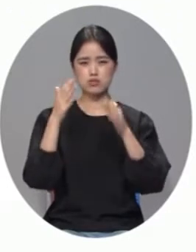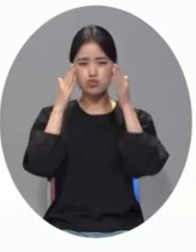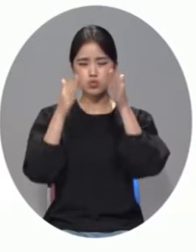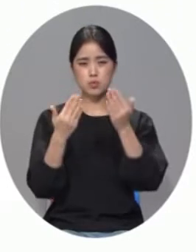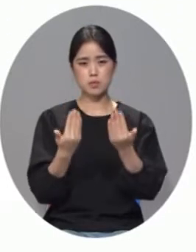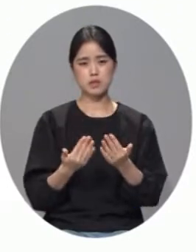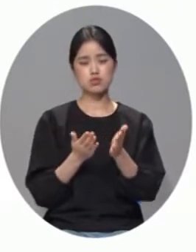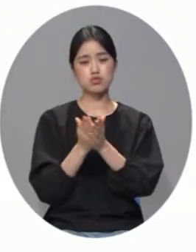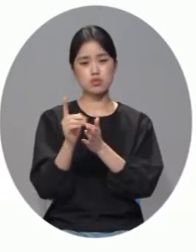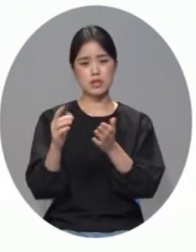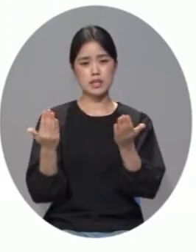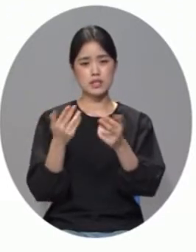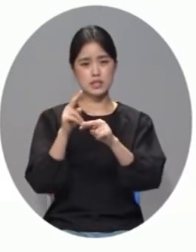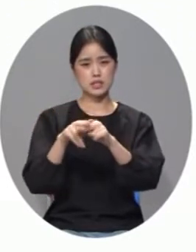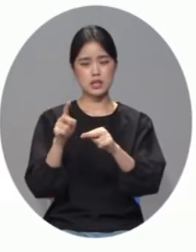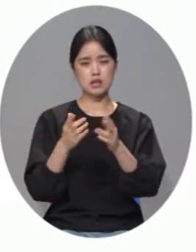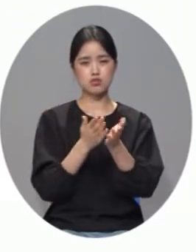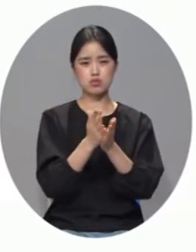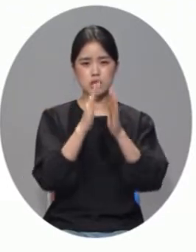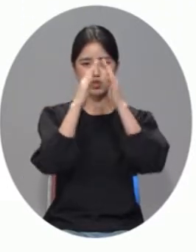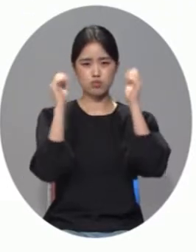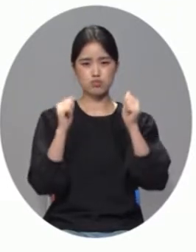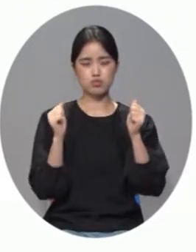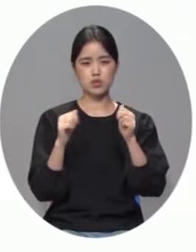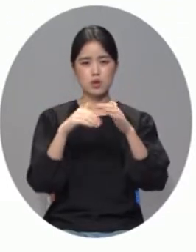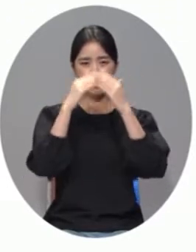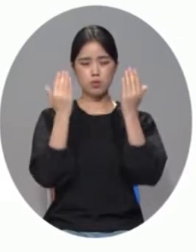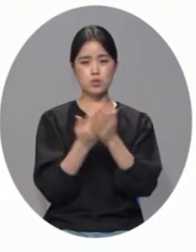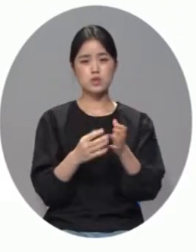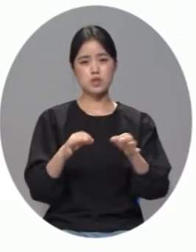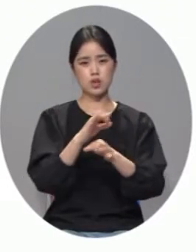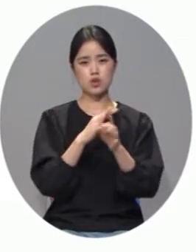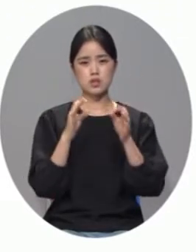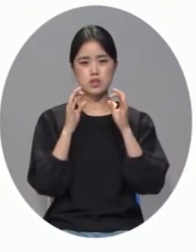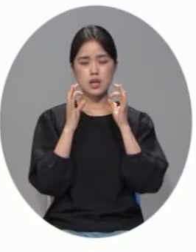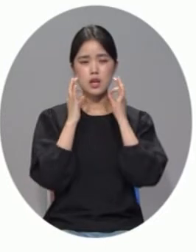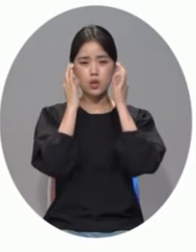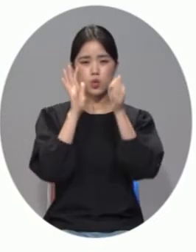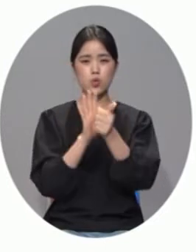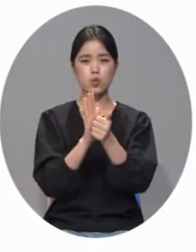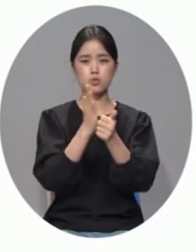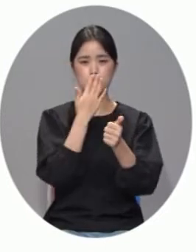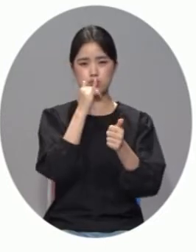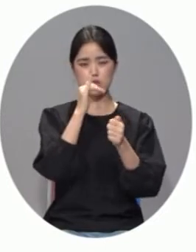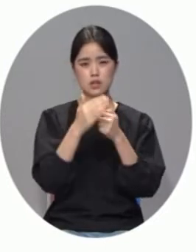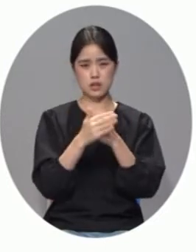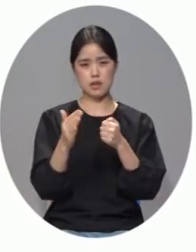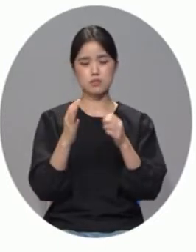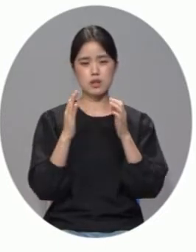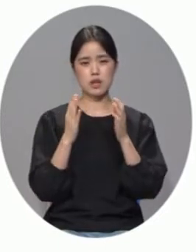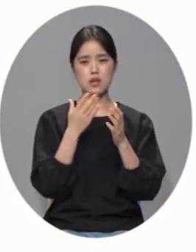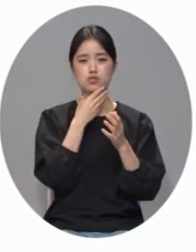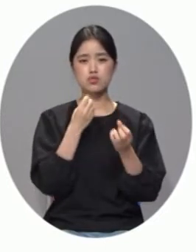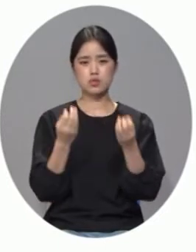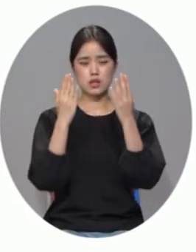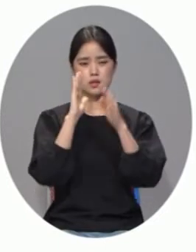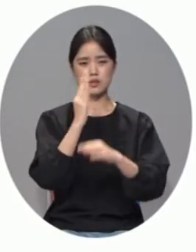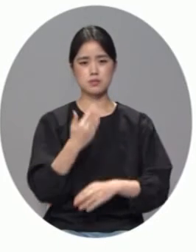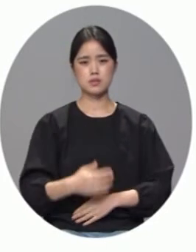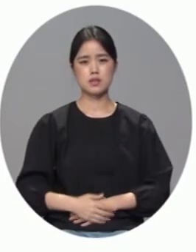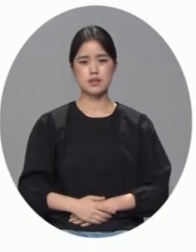받는 군산형 일자리가 군산과 전북 지역 민생 경제에 크게 기여할 것으로 기대한다며 축하의 뜻을 전했습니다.